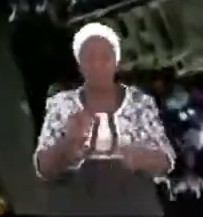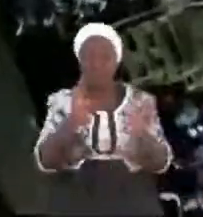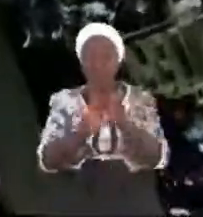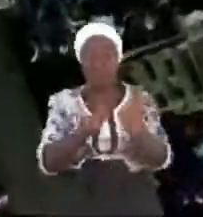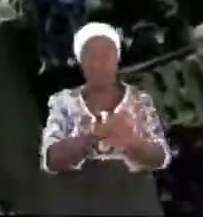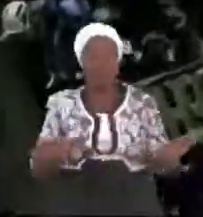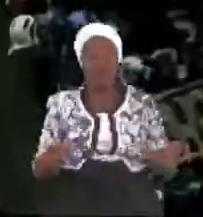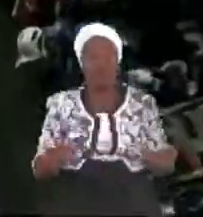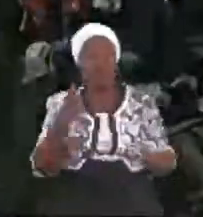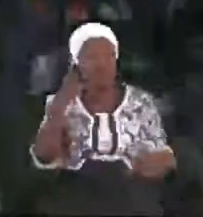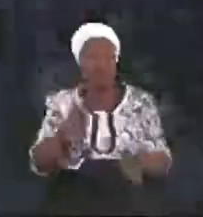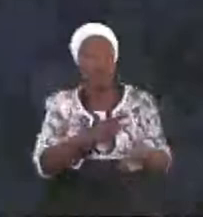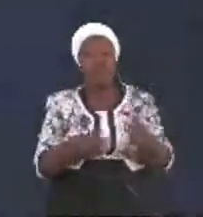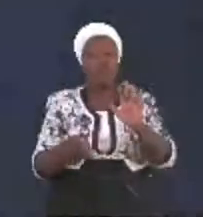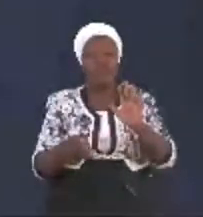innombrables.